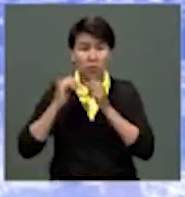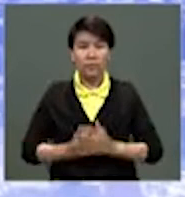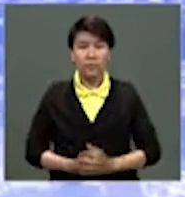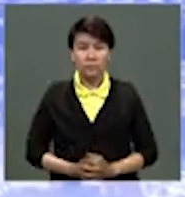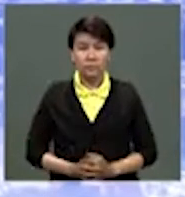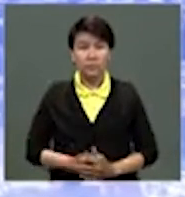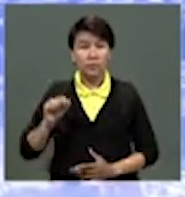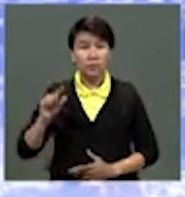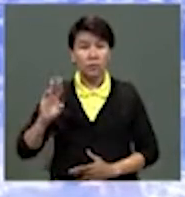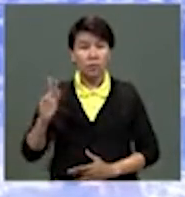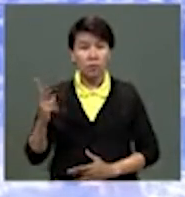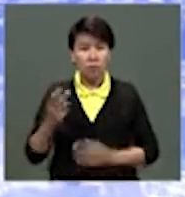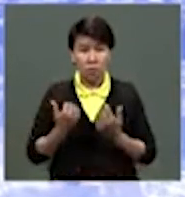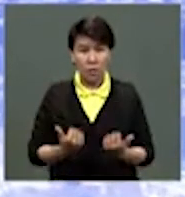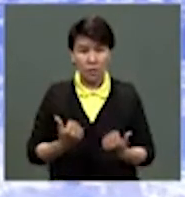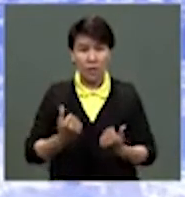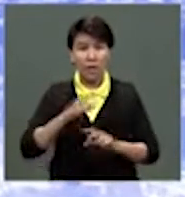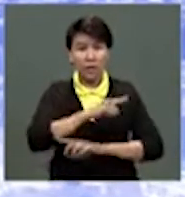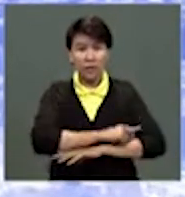ก็ปรับสวัสดีครับพี่น้องประชาชนครับผมนายแพทย์ทวีศิลป์วิษณุโยธินรายงานตัวในฐานะโฆษกศปภครับวันนี้วันที่9